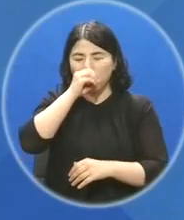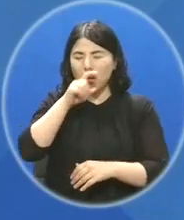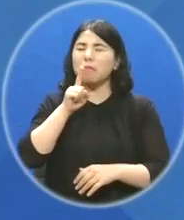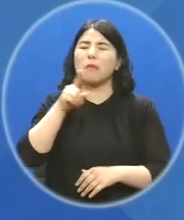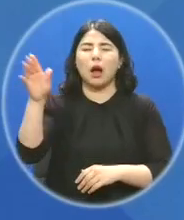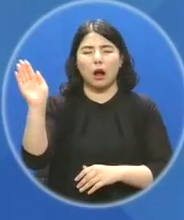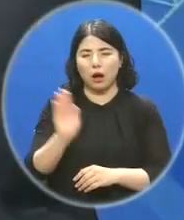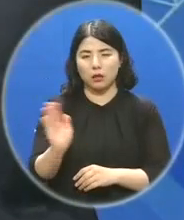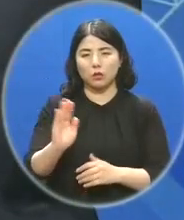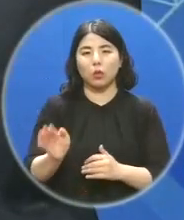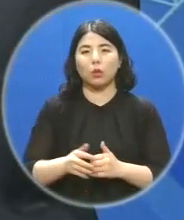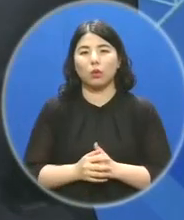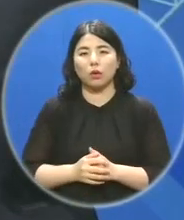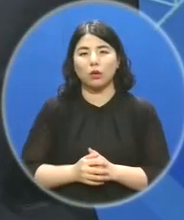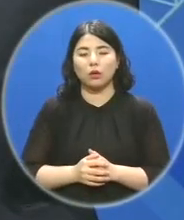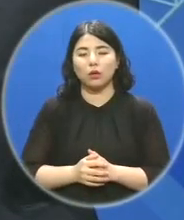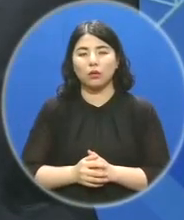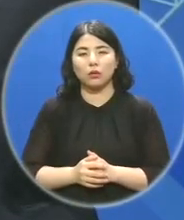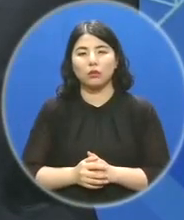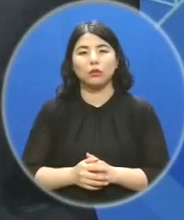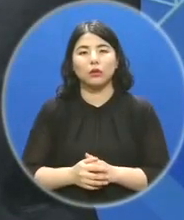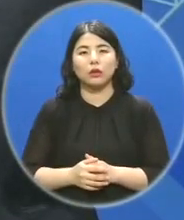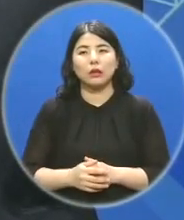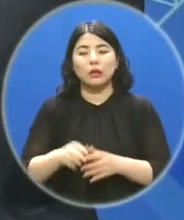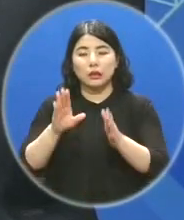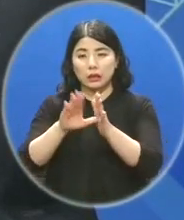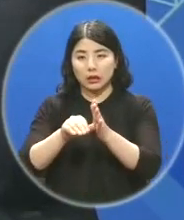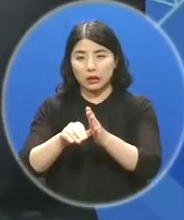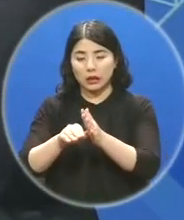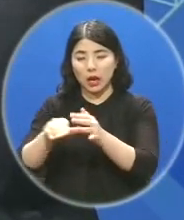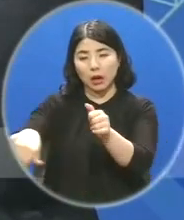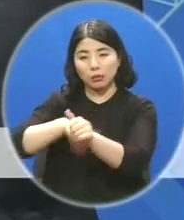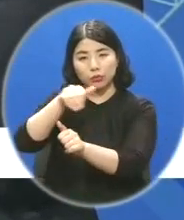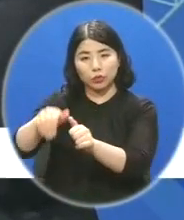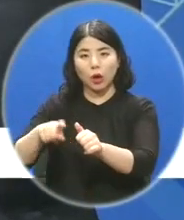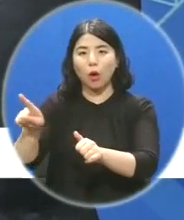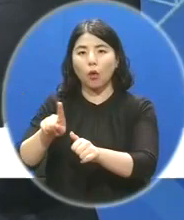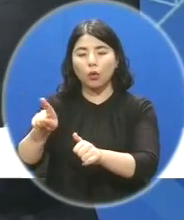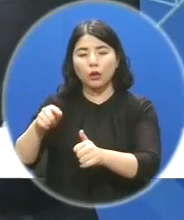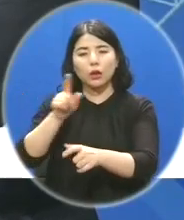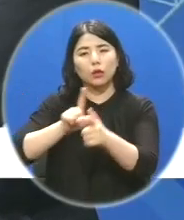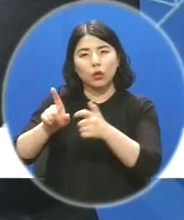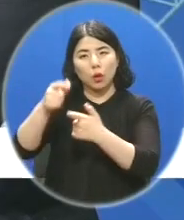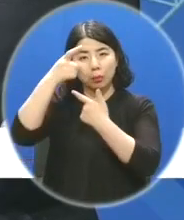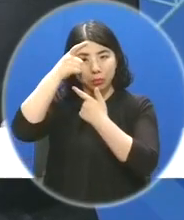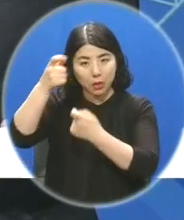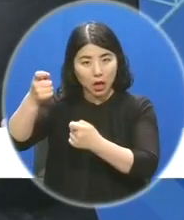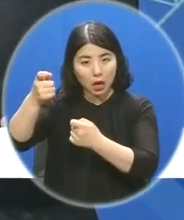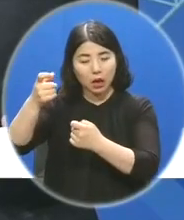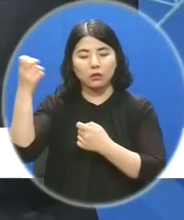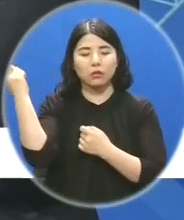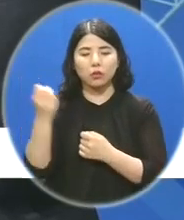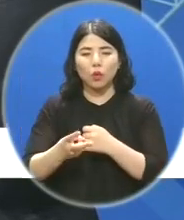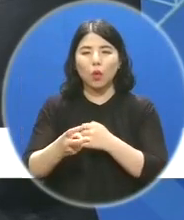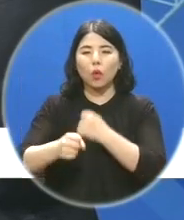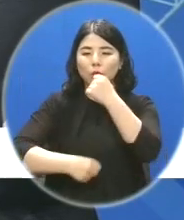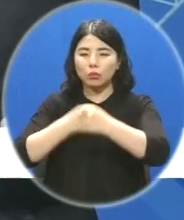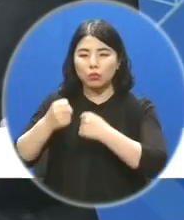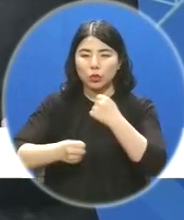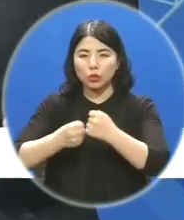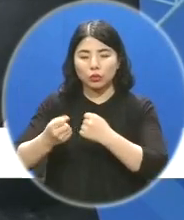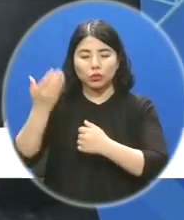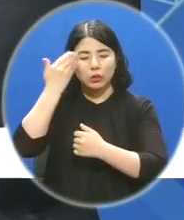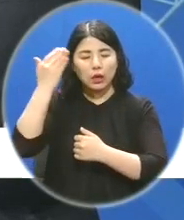이런 얘기가 아니라 그 시대의 추세에 어떤 것이 더 적합하냐. 그리고 민주성,